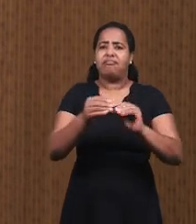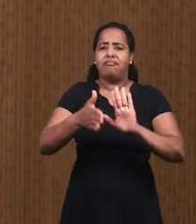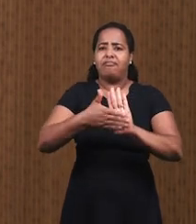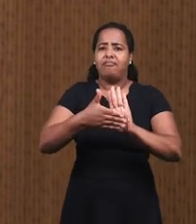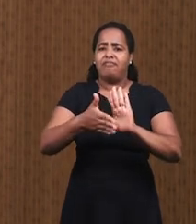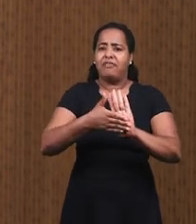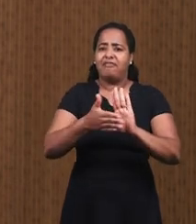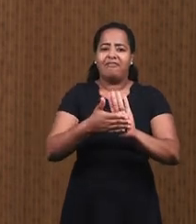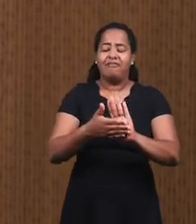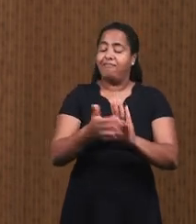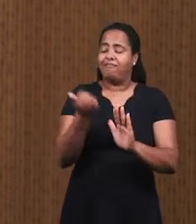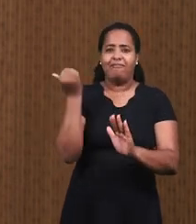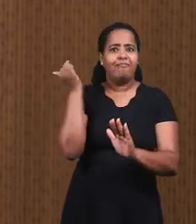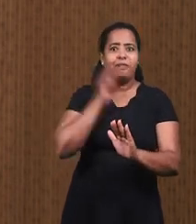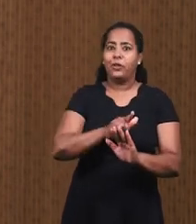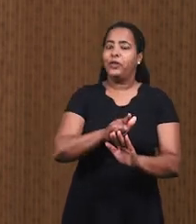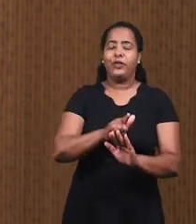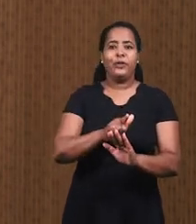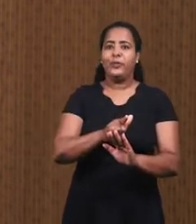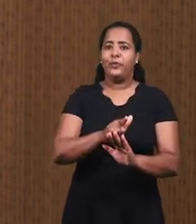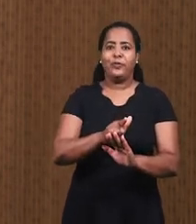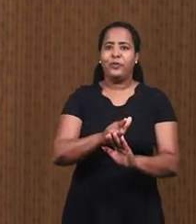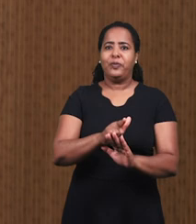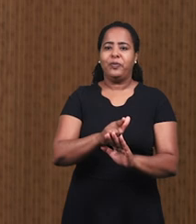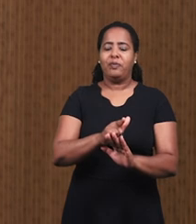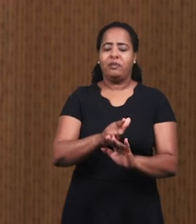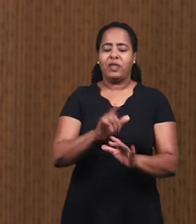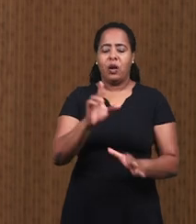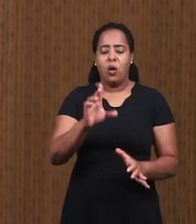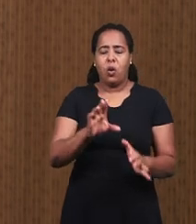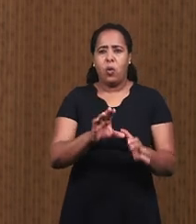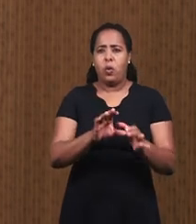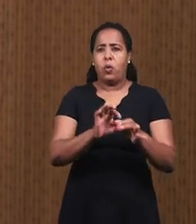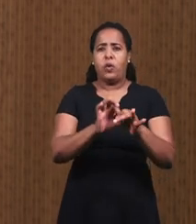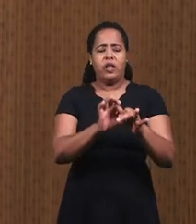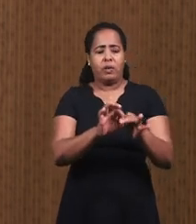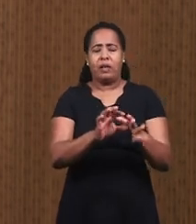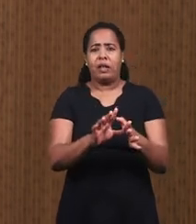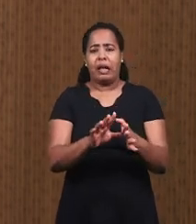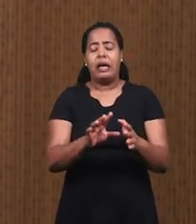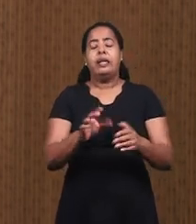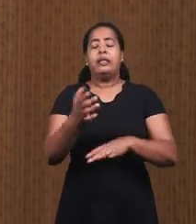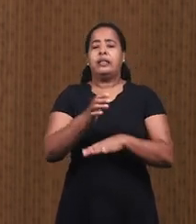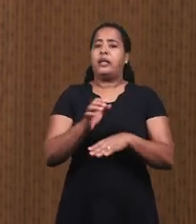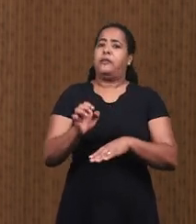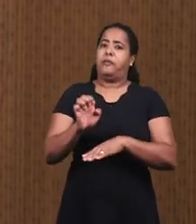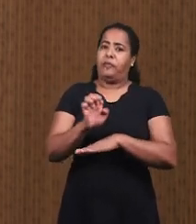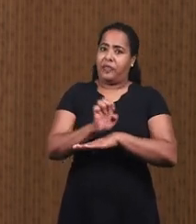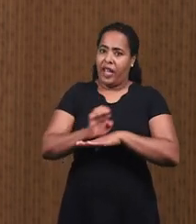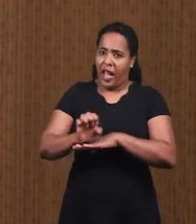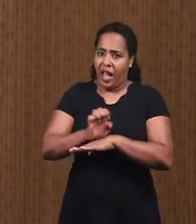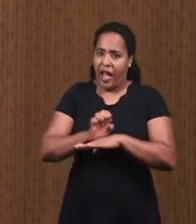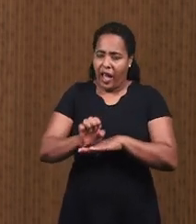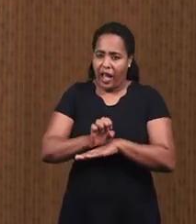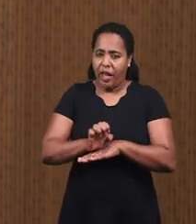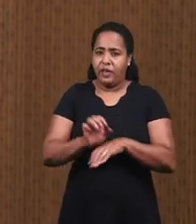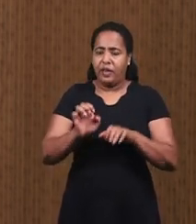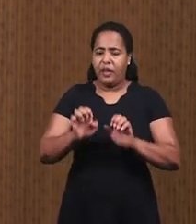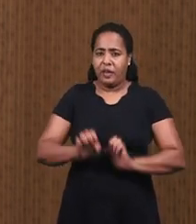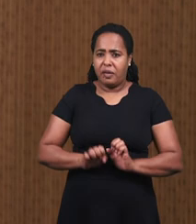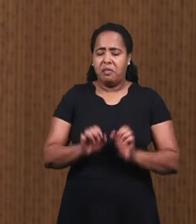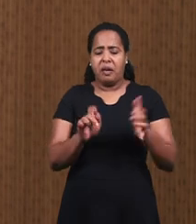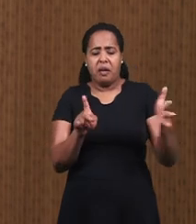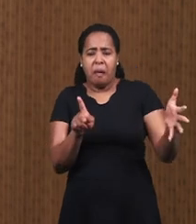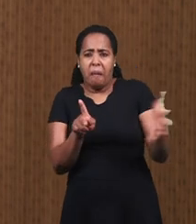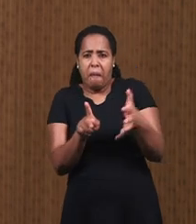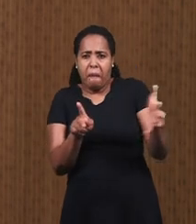du projet. Il n'a pas réussi. Donc, il s'est uni à travers Pergame. Donc, il y a Éphèse, Ismine